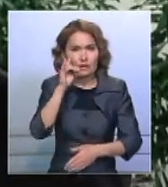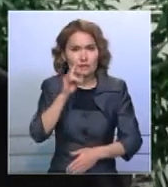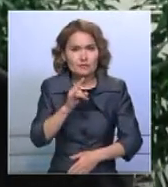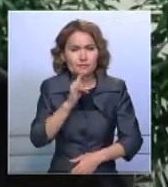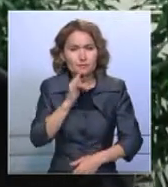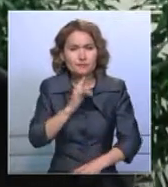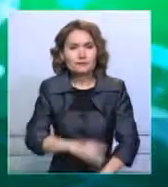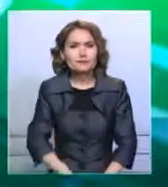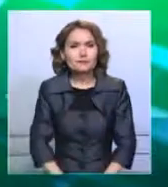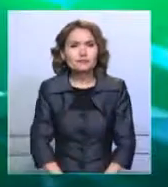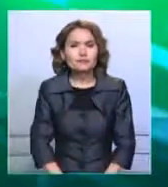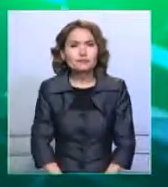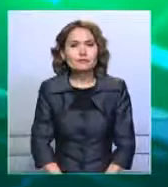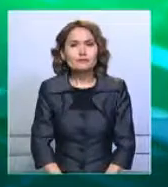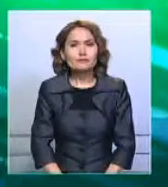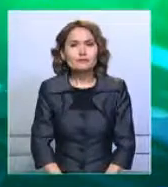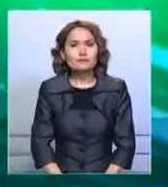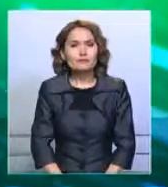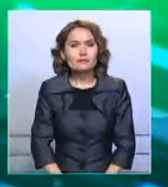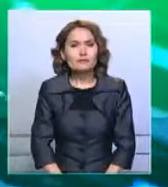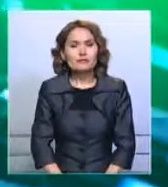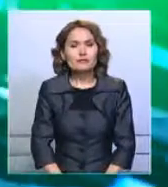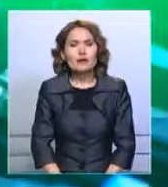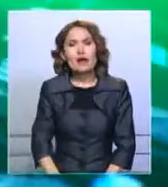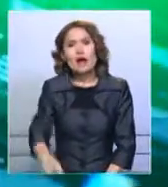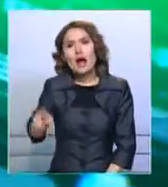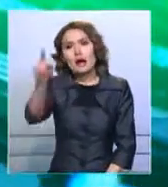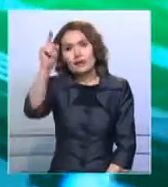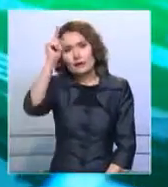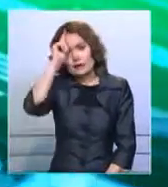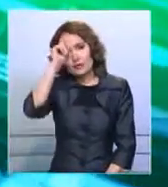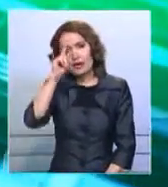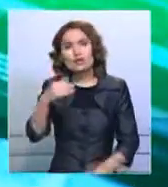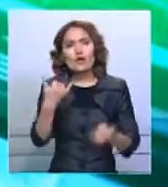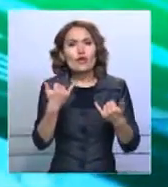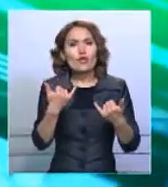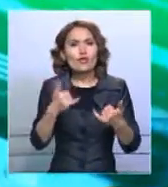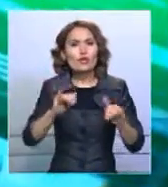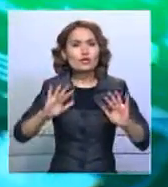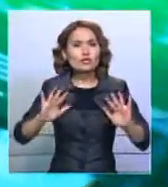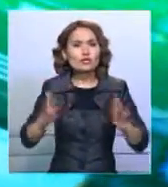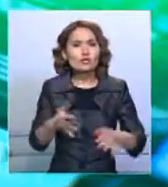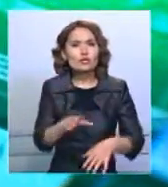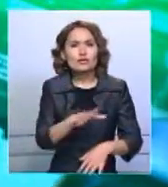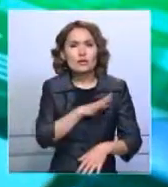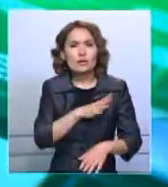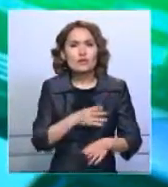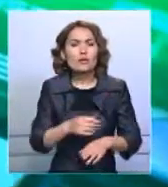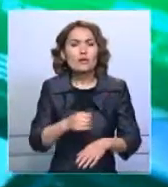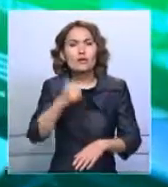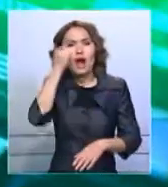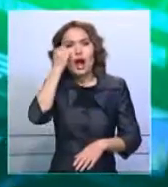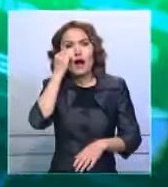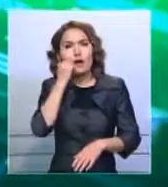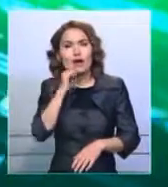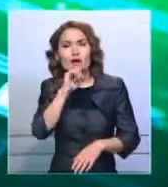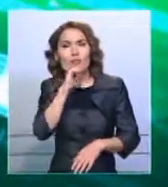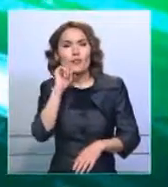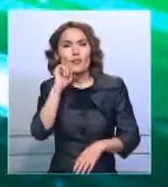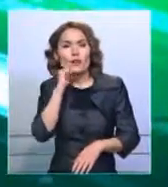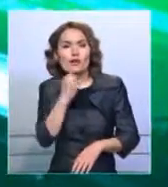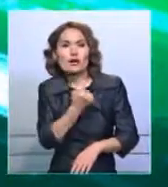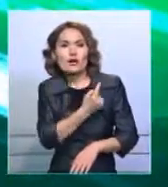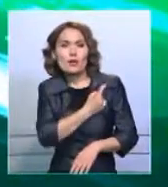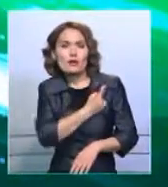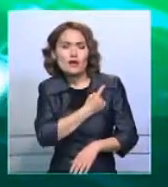келеді. Жаңалықтарымызды әрі қарай жалғастыра, Германияда жаға ұстатар қылмыс әшкере болды. Қарт мүгедектерге қамқорлық